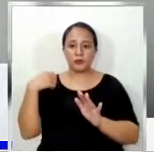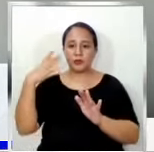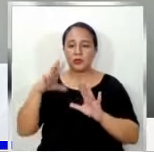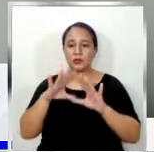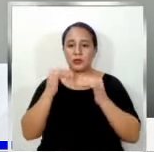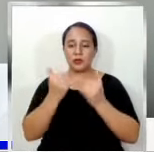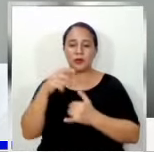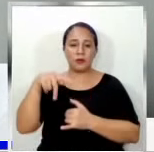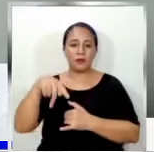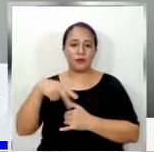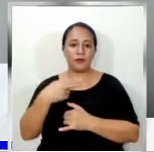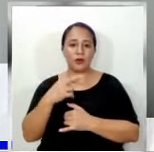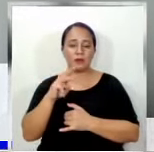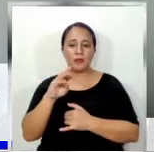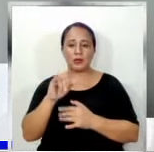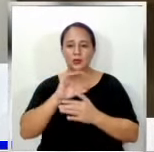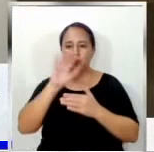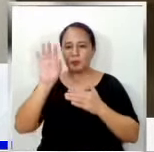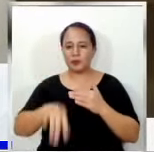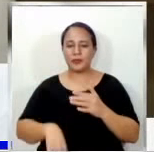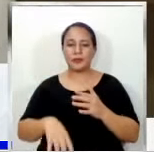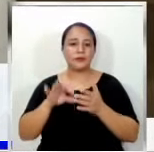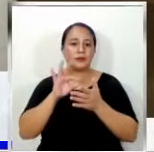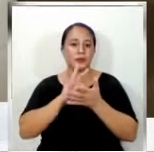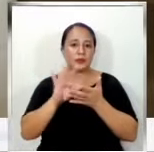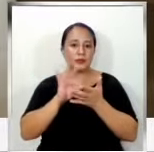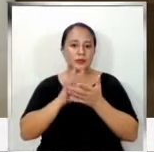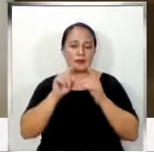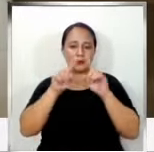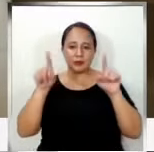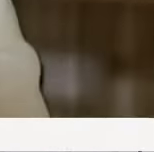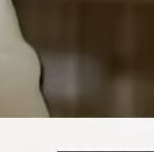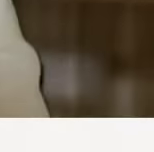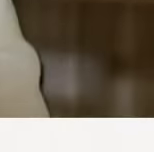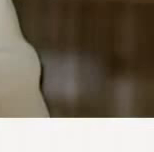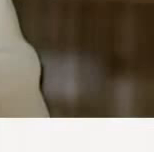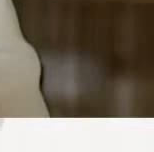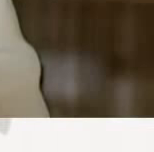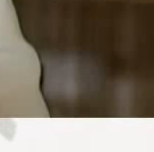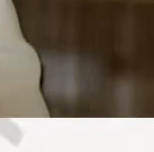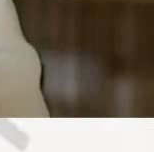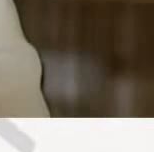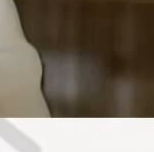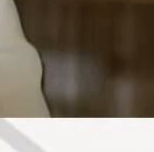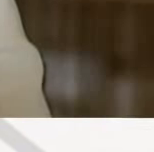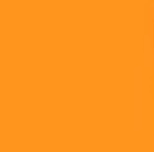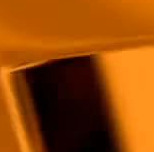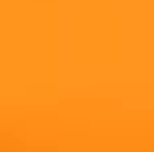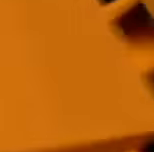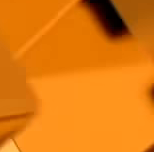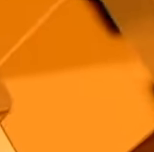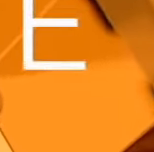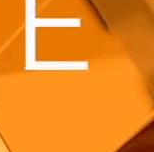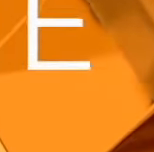ang kanilang kompletong financial statement. Rafi Tima nakatutok, 24 Oras.